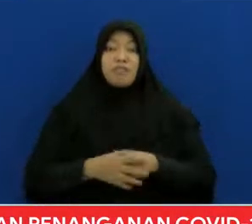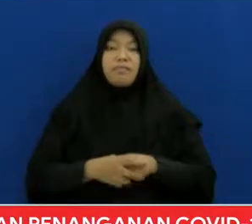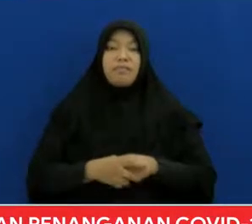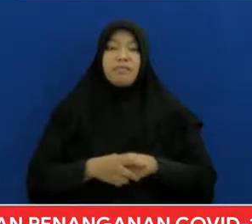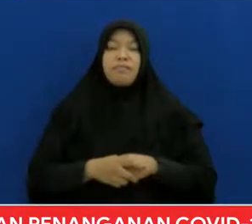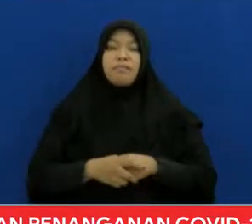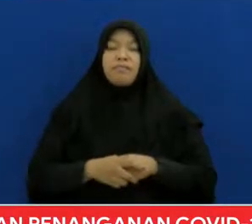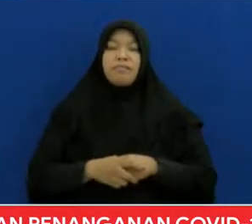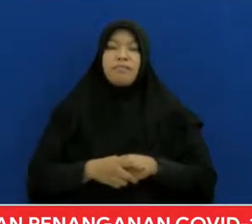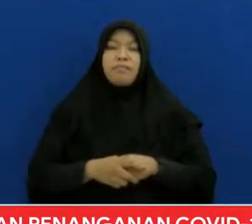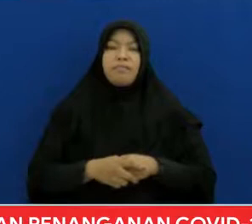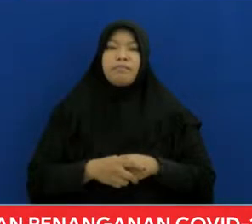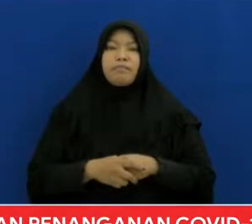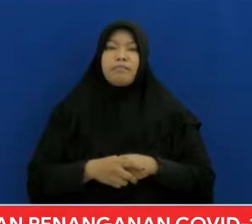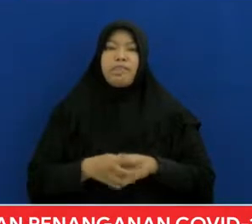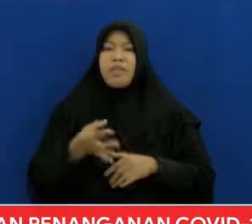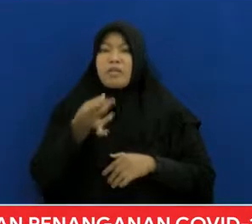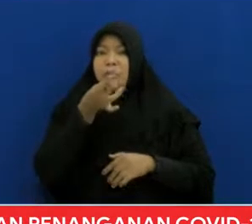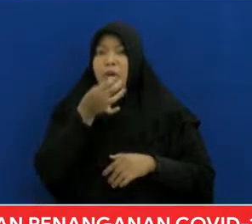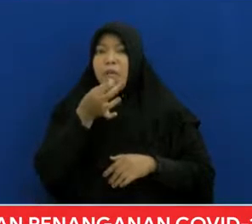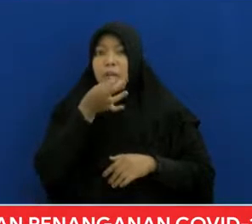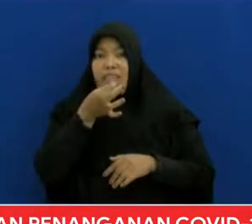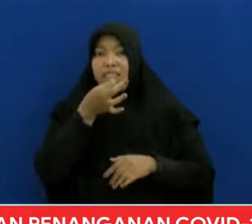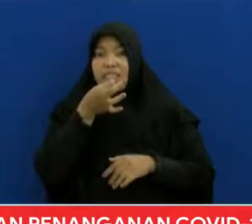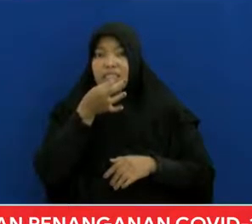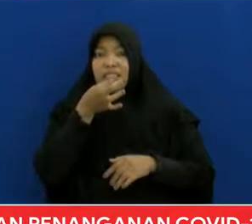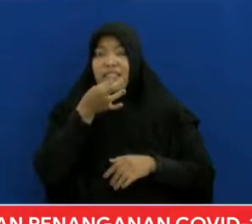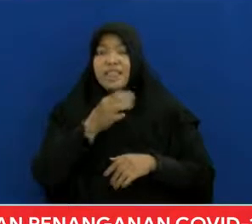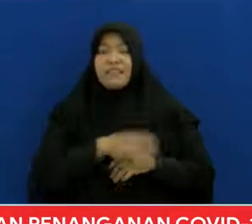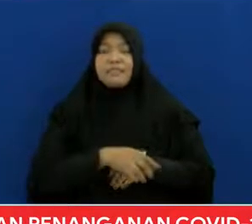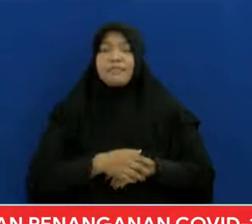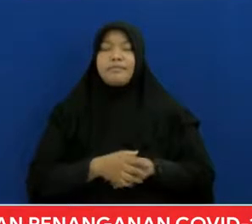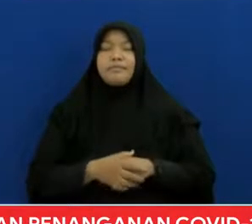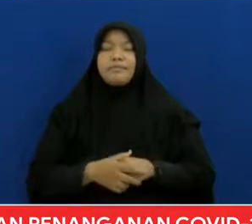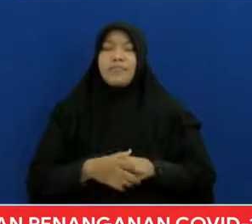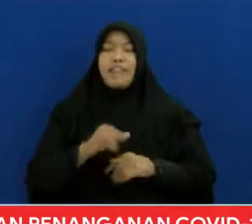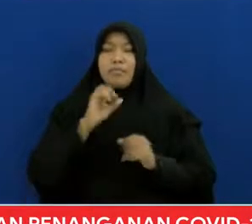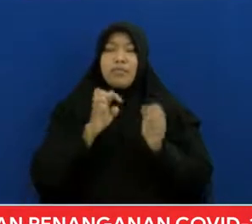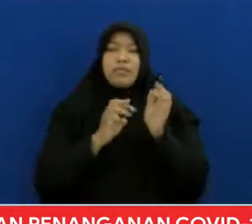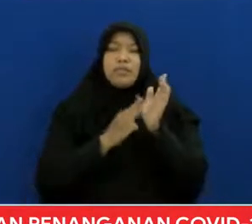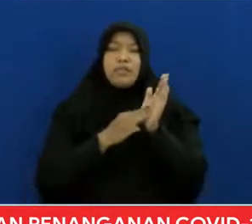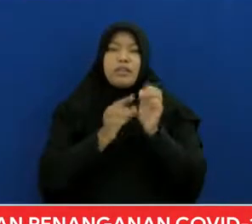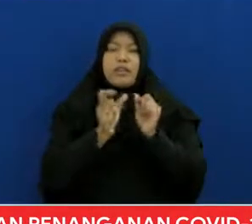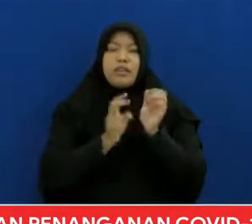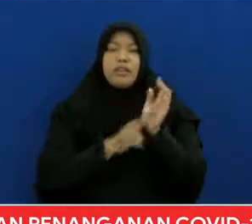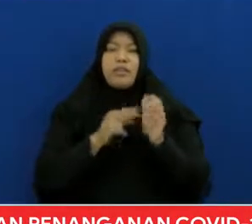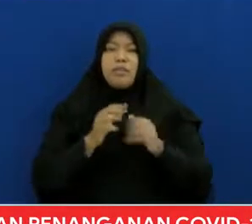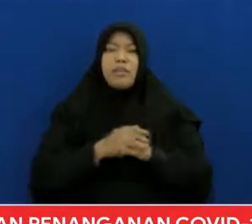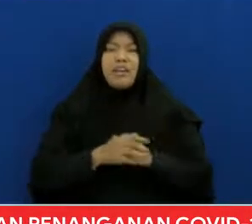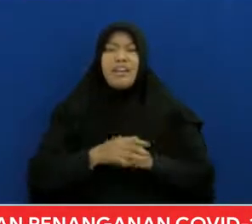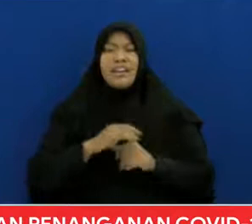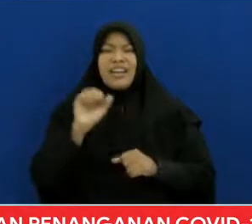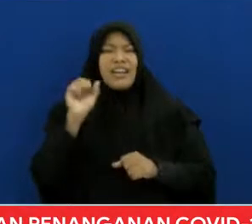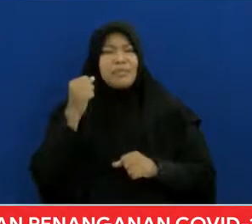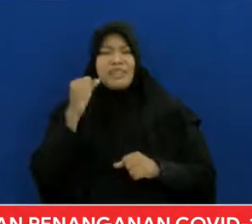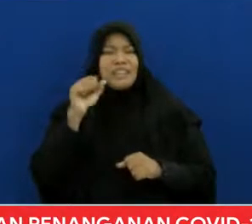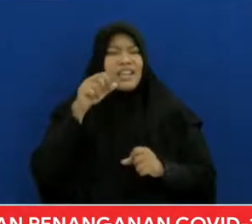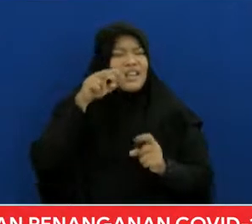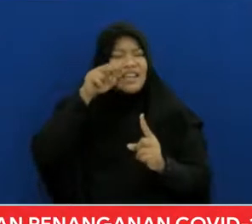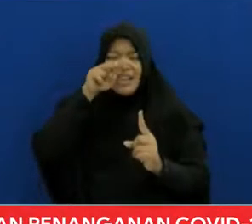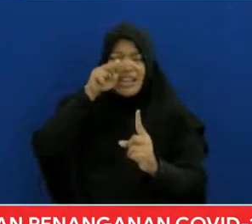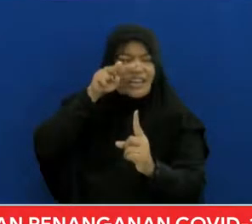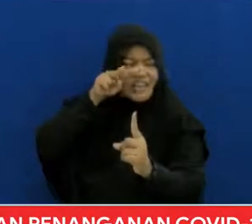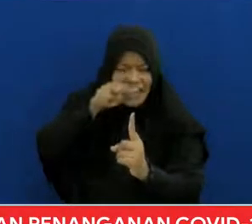sedang mengkonsumsi obat-obatan imunosupresan, sehingga tidak dapat terbentuk antibodi